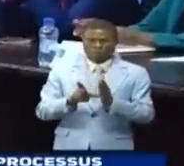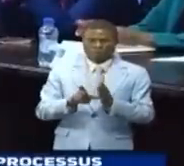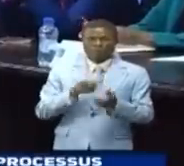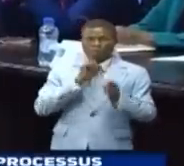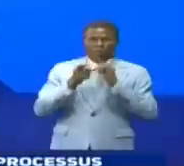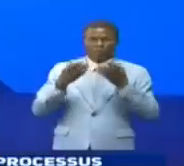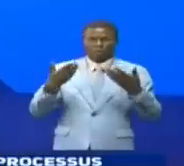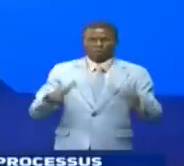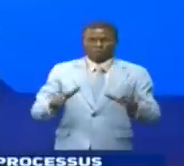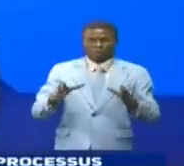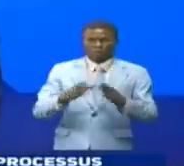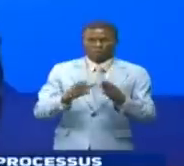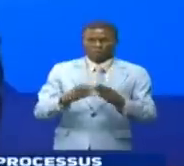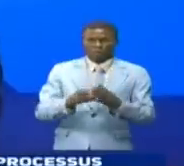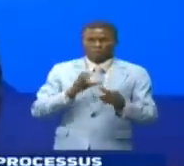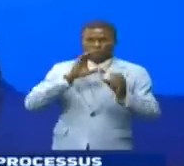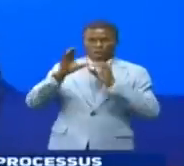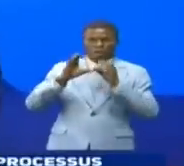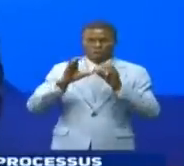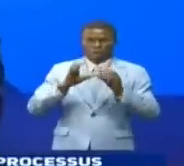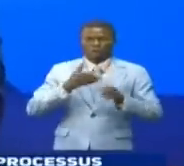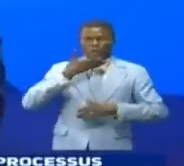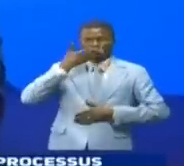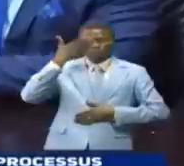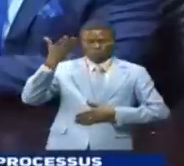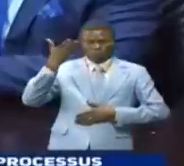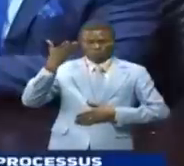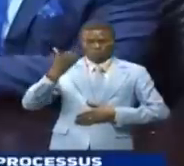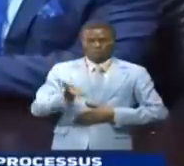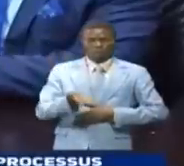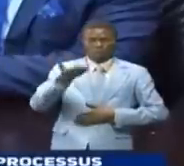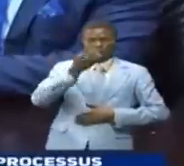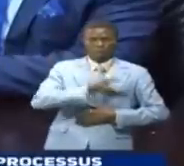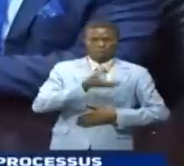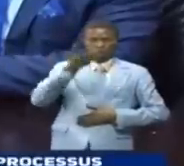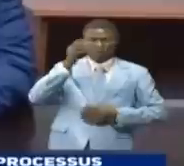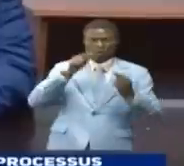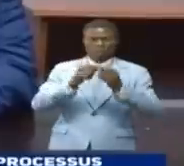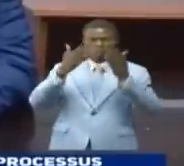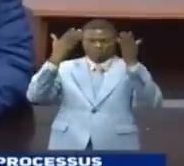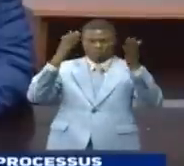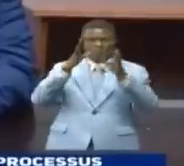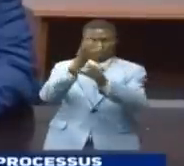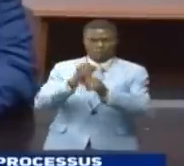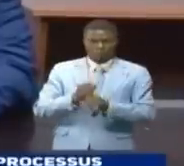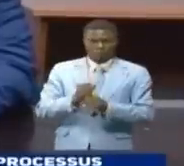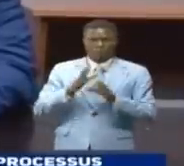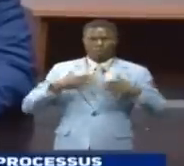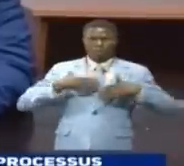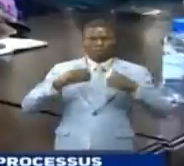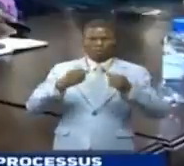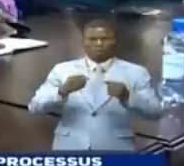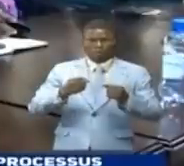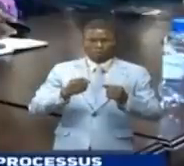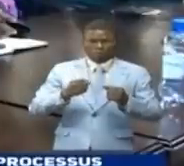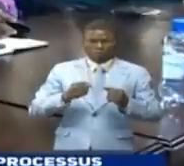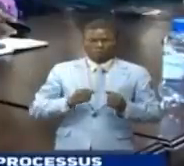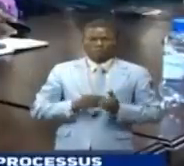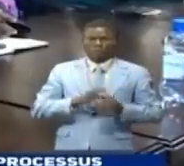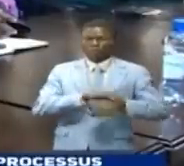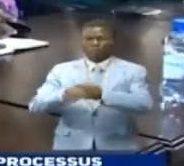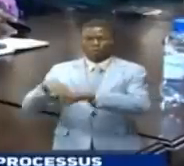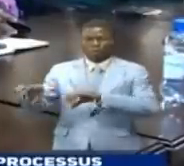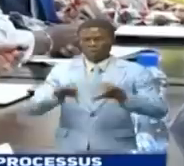échanges a été marquée par une communication spirituelle pour l'élévation de l'âme vers Dieu en vue d'obtenir ses grâces afin de conduire toute